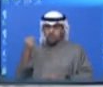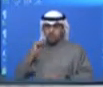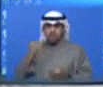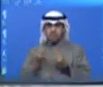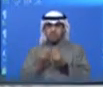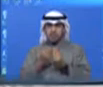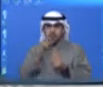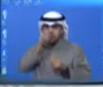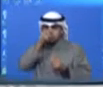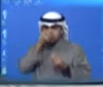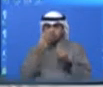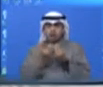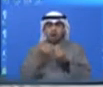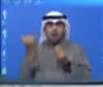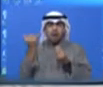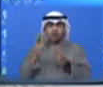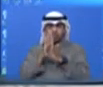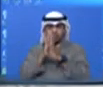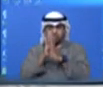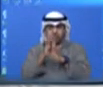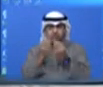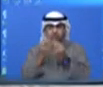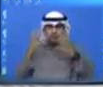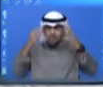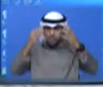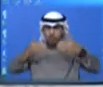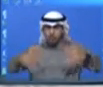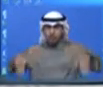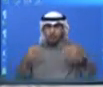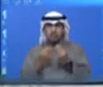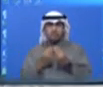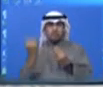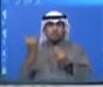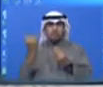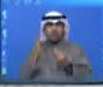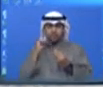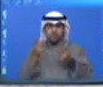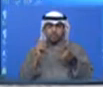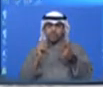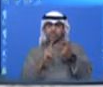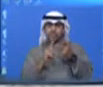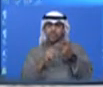أيضا الاهتمام بذوي الاحتياجات الخاصة، هذه من الأسس التي ننطلق منها. الأساس الثالث أن